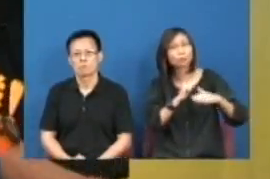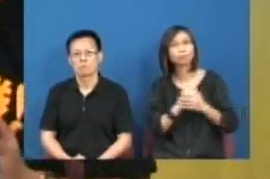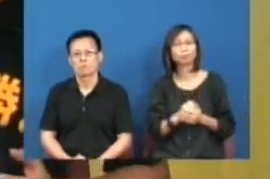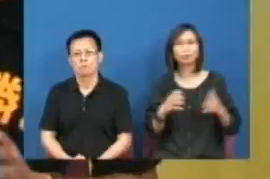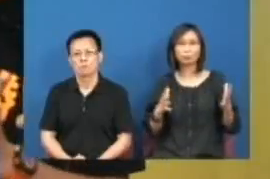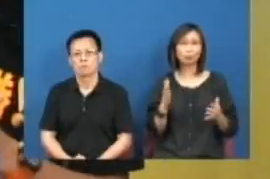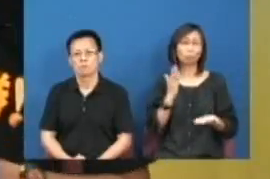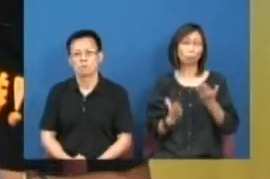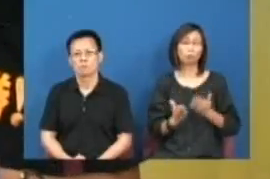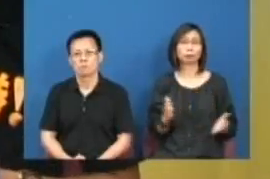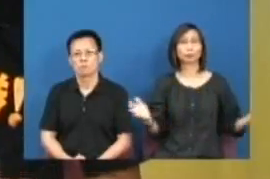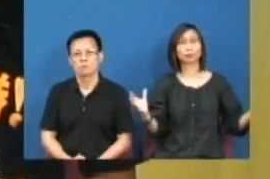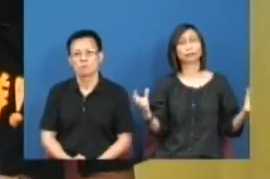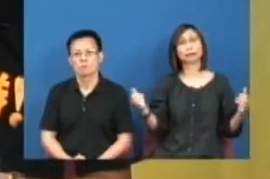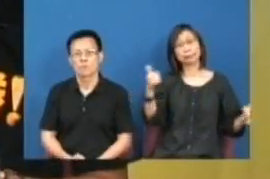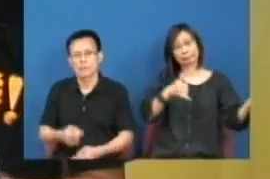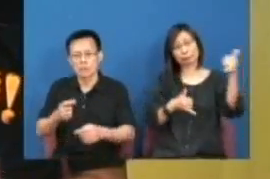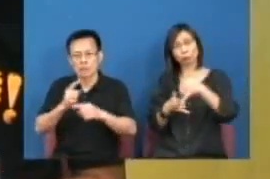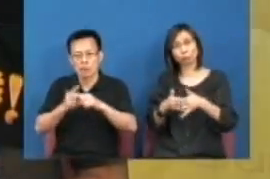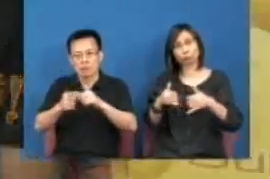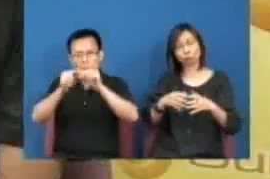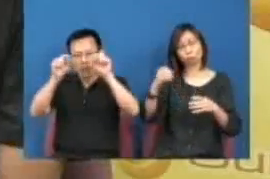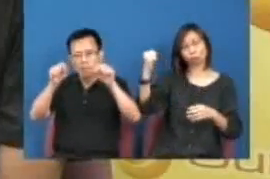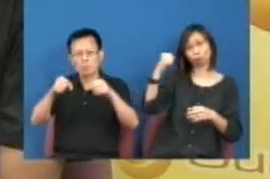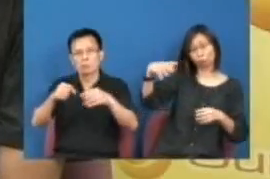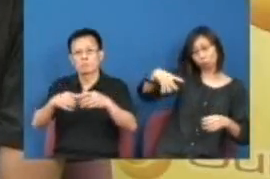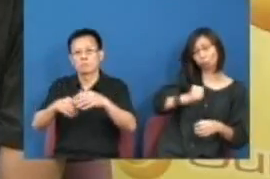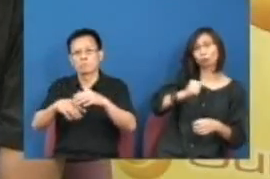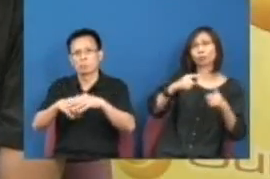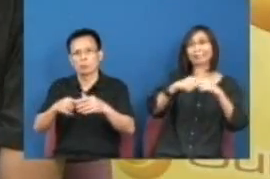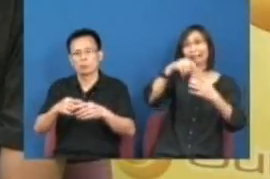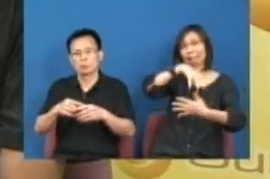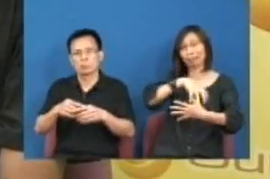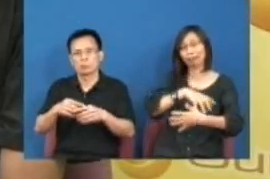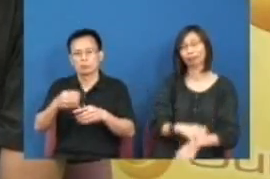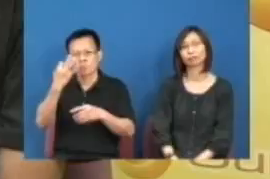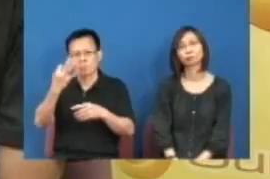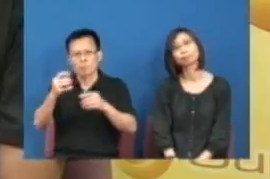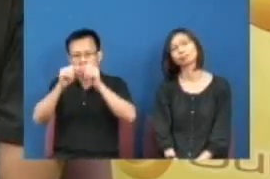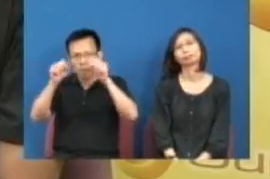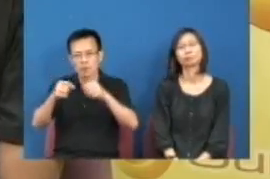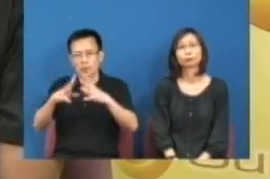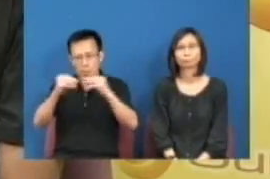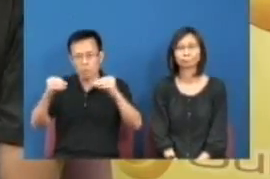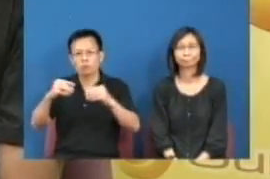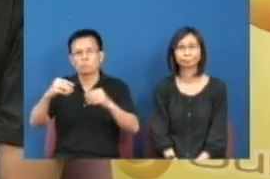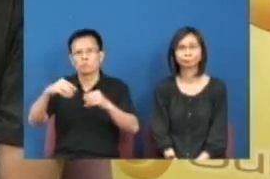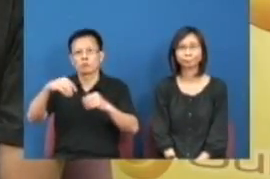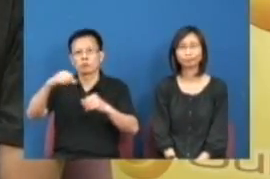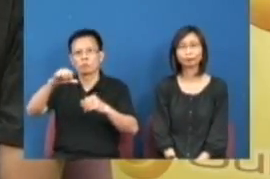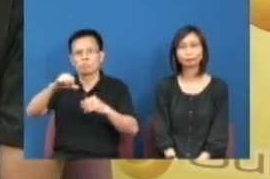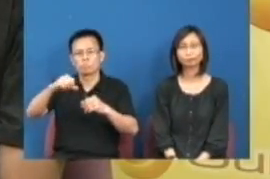喺某一班人身上面依一種做法咧？ 其實個問題就係在於咧，你三大陸嘅三農問題解決唔到嘅時候咧，就會形成一